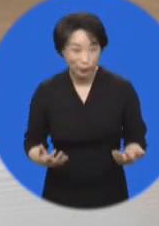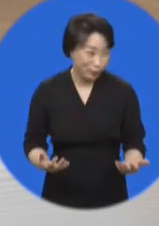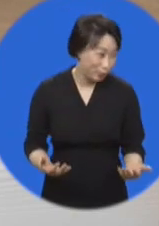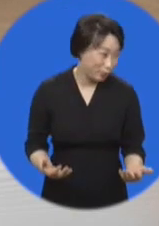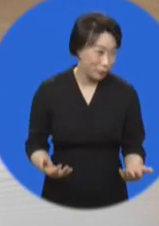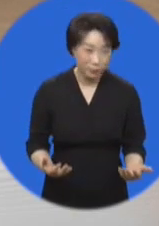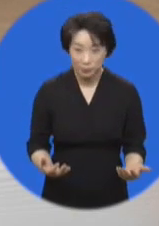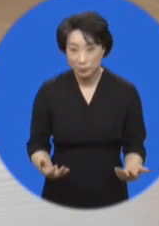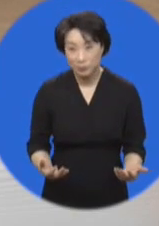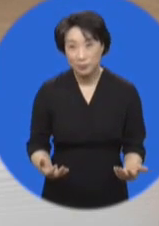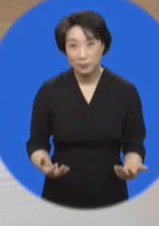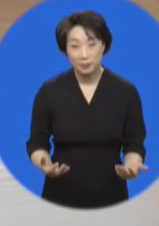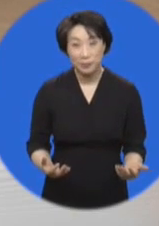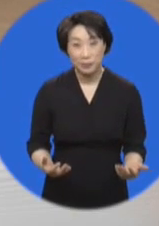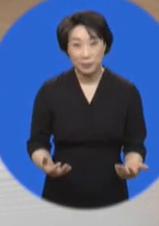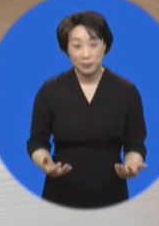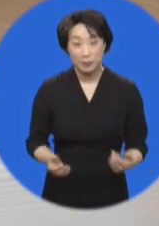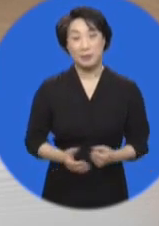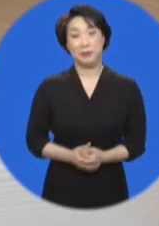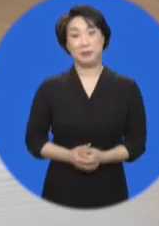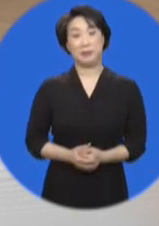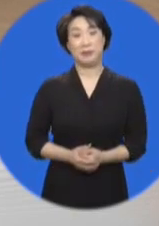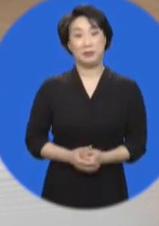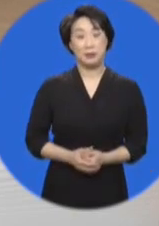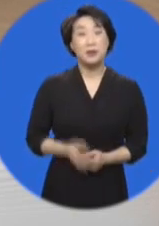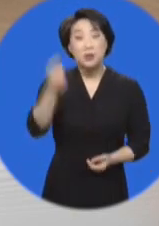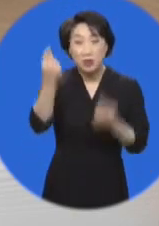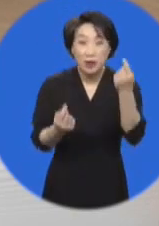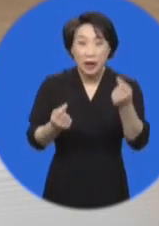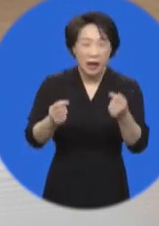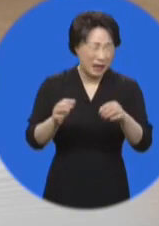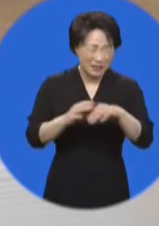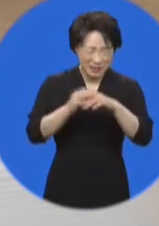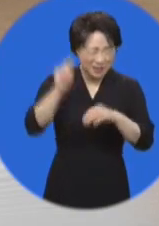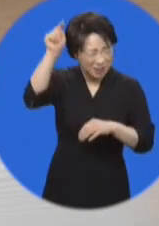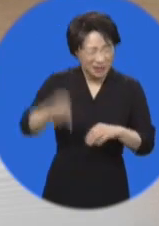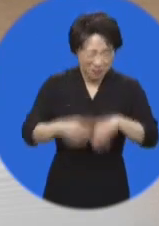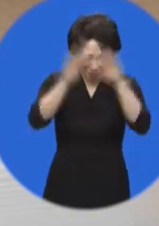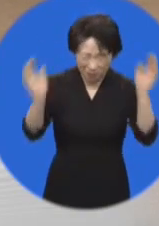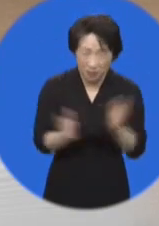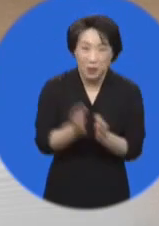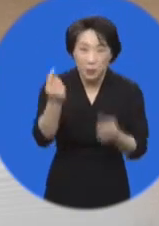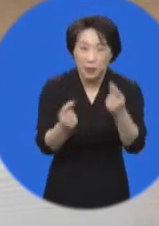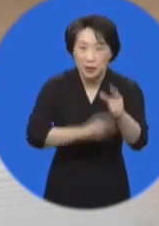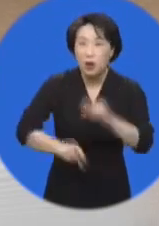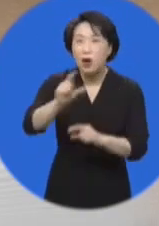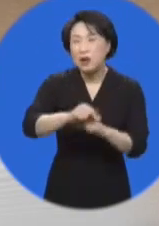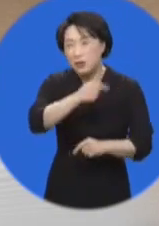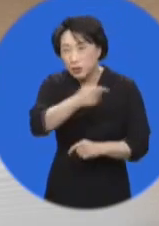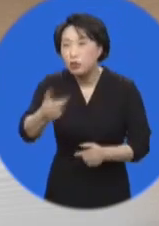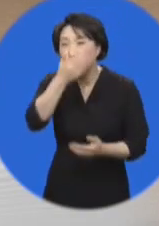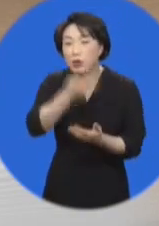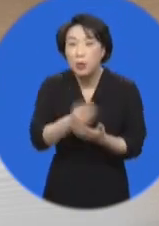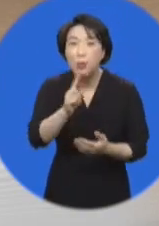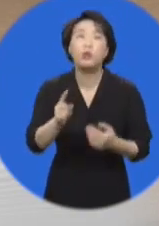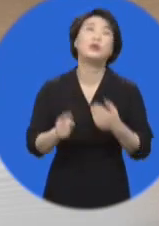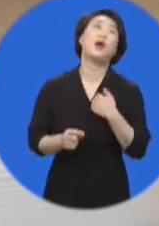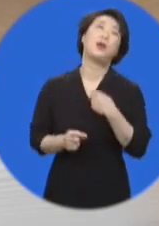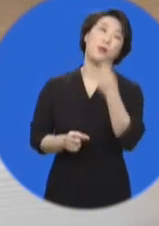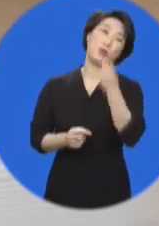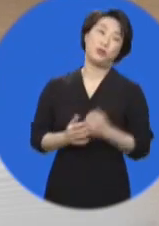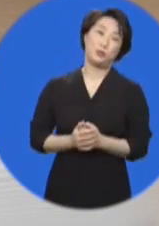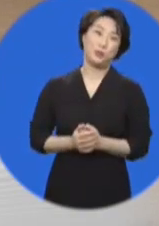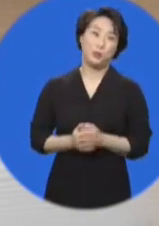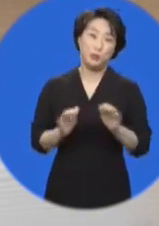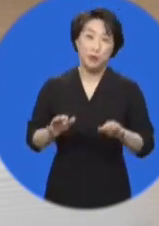무엇이 유익하겠느냐. 천하보다 큰 것이 목숨이라는데 하나님의 아들의